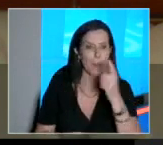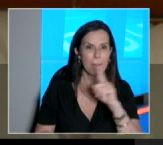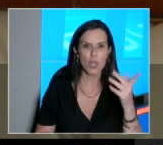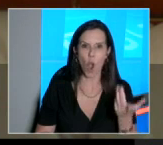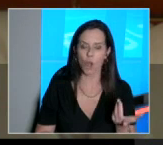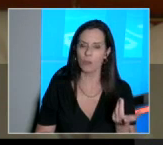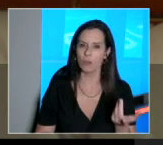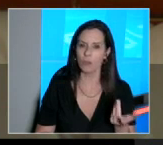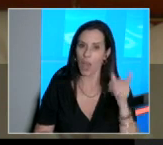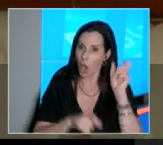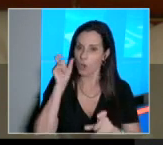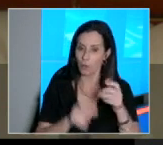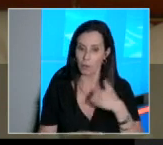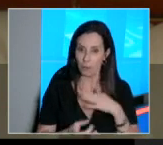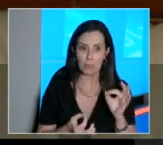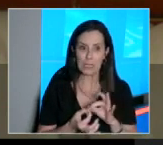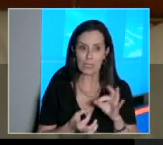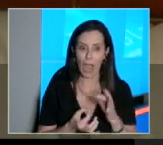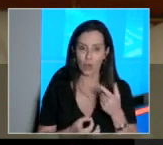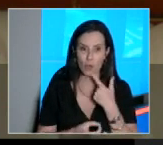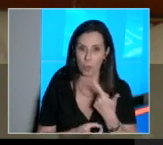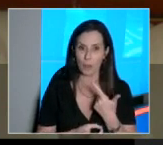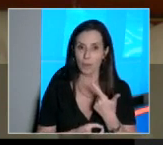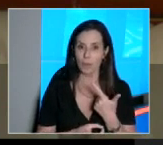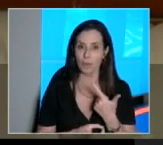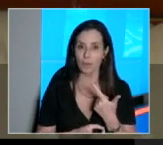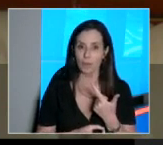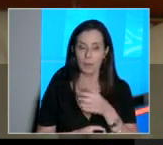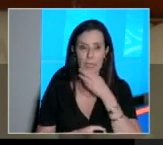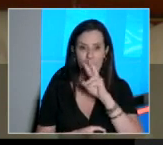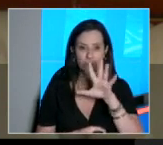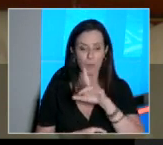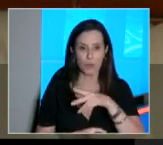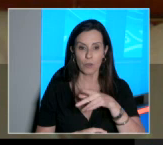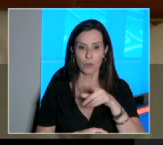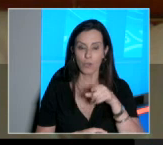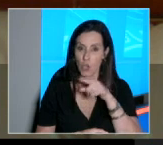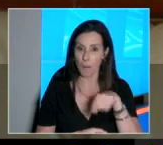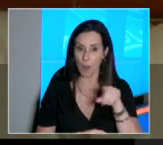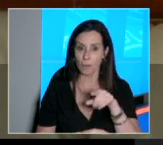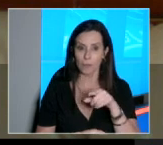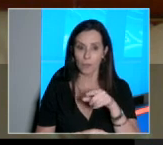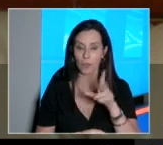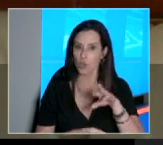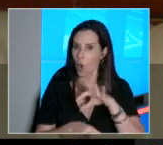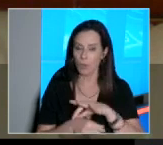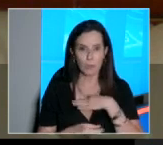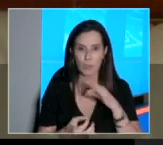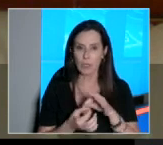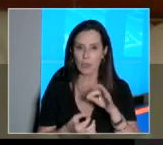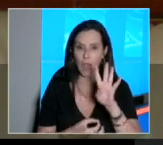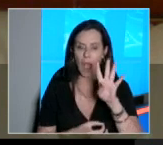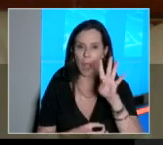איש, ואנחנו בסך הכל שמדברים על הקבוצה שבגיל 25 ומעלה, שמימם יוצאים הרופאים, אנחנו בסך